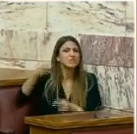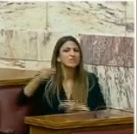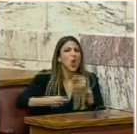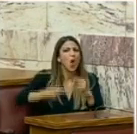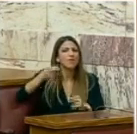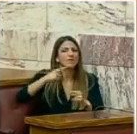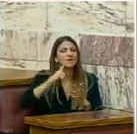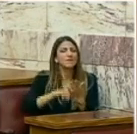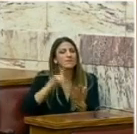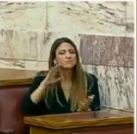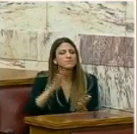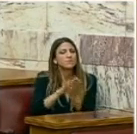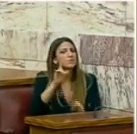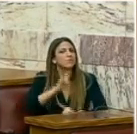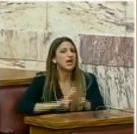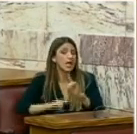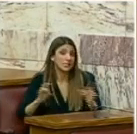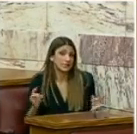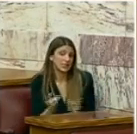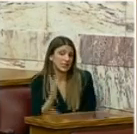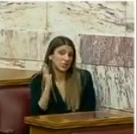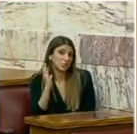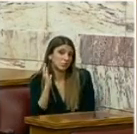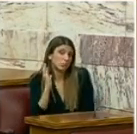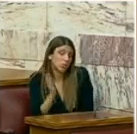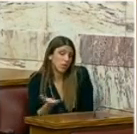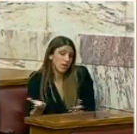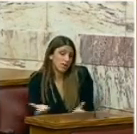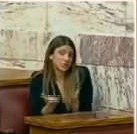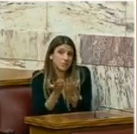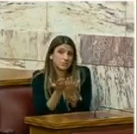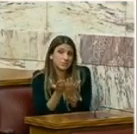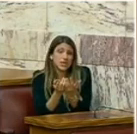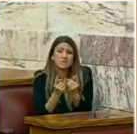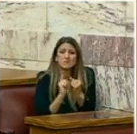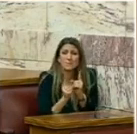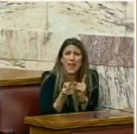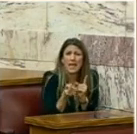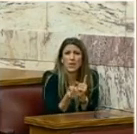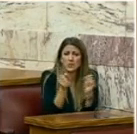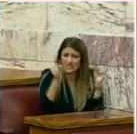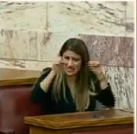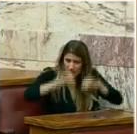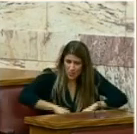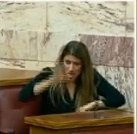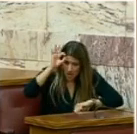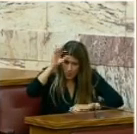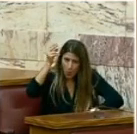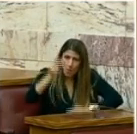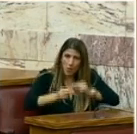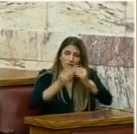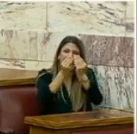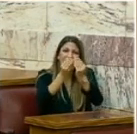πρέπει ή δυνατόν με μια μίνιμουμ πολιτική συνεννόηση και συνένεση να αντιμετωπίσουμε.